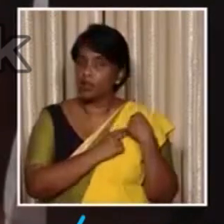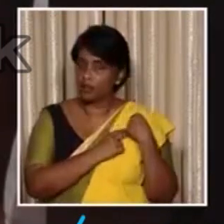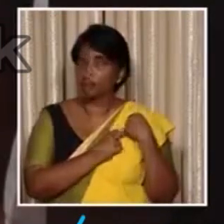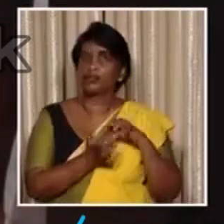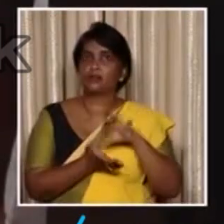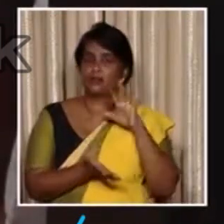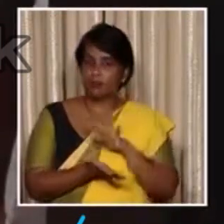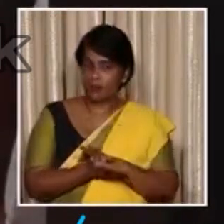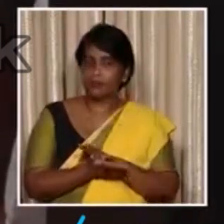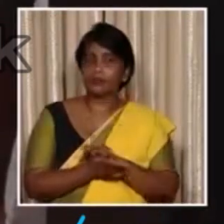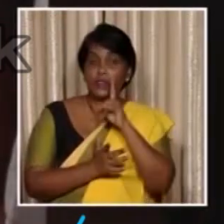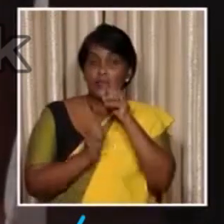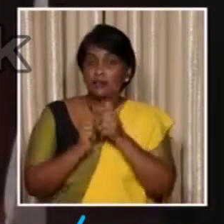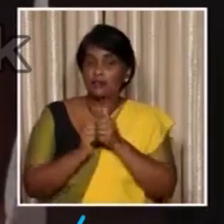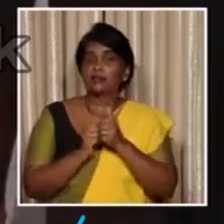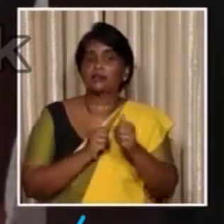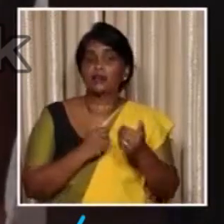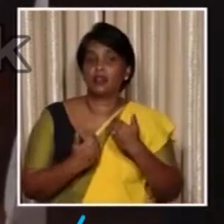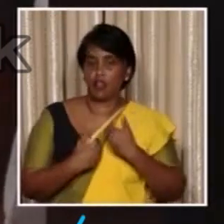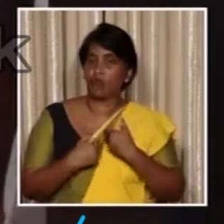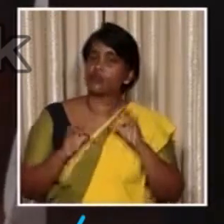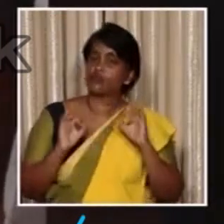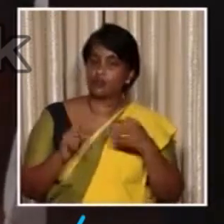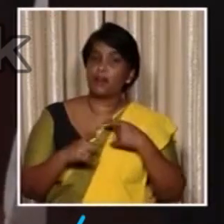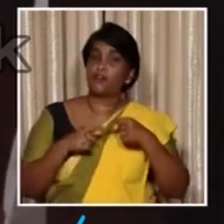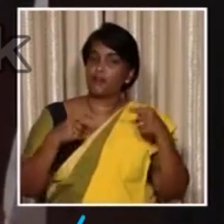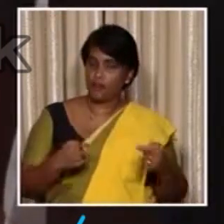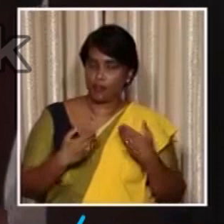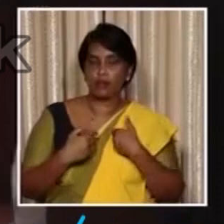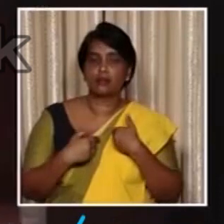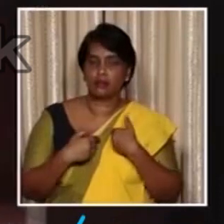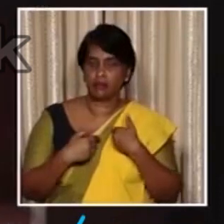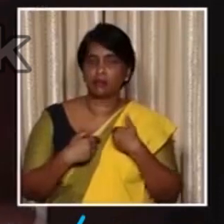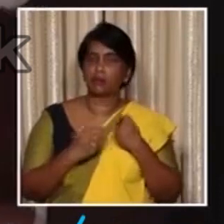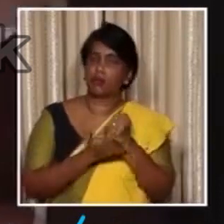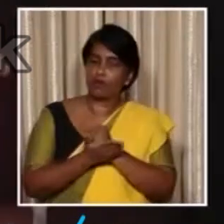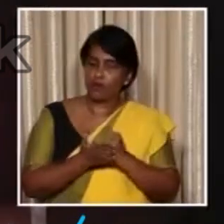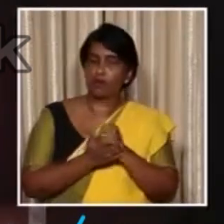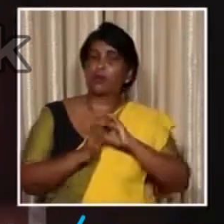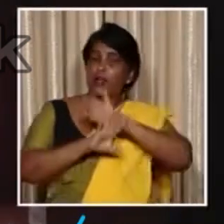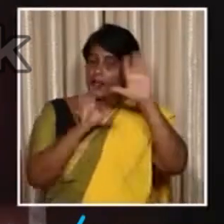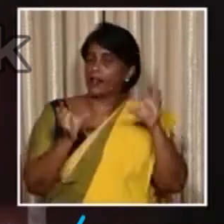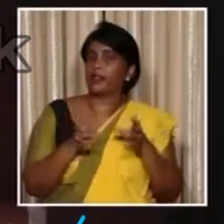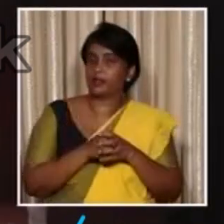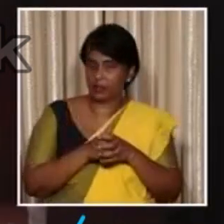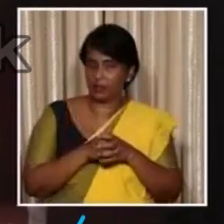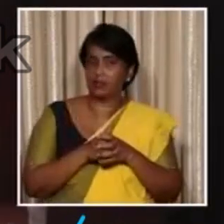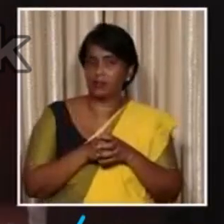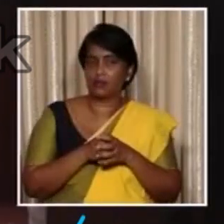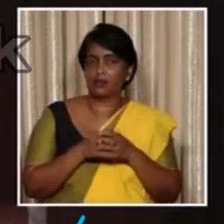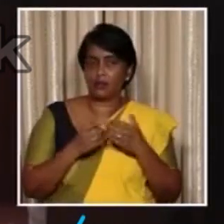තීන්දුවක් එක ගමනක් අපි යමු. අපි සූදානම් විපක්ෂයක් හැටියට සියලුම පාර්ශ්වත් එක්ක එක්කහු කරගෙන